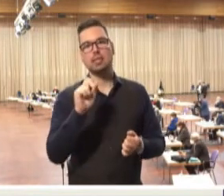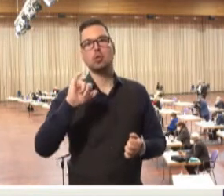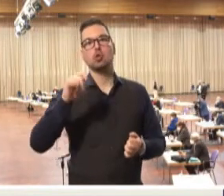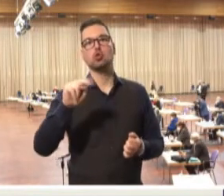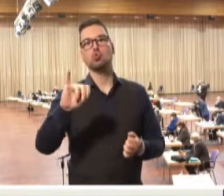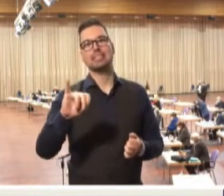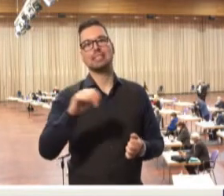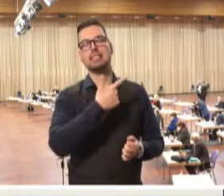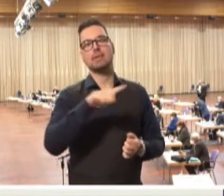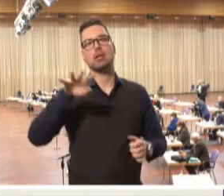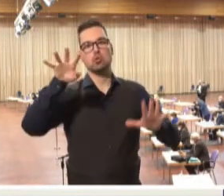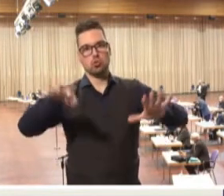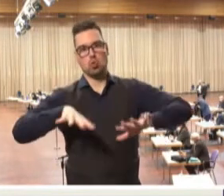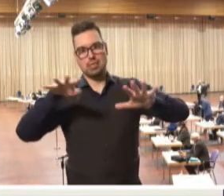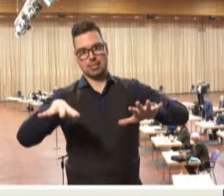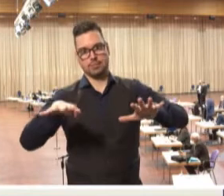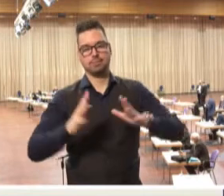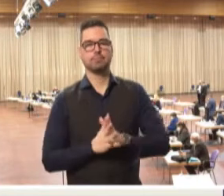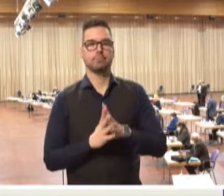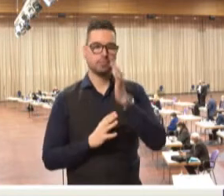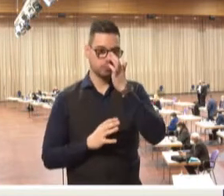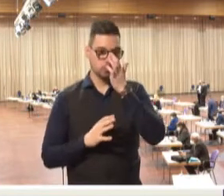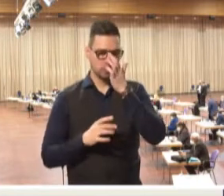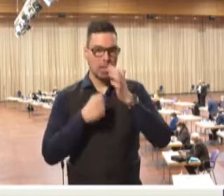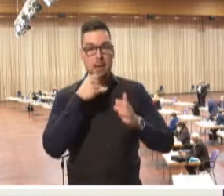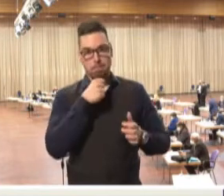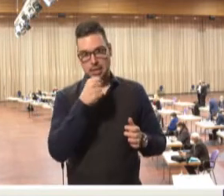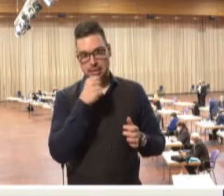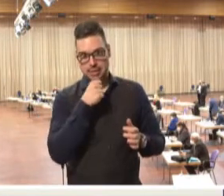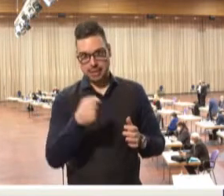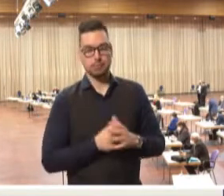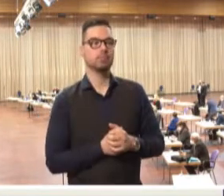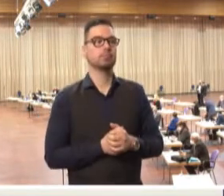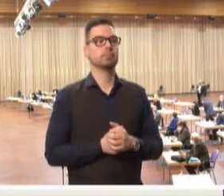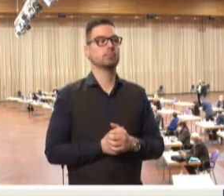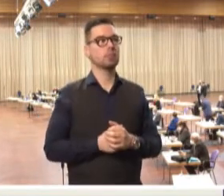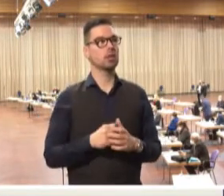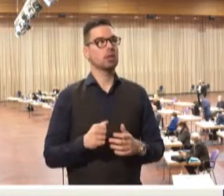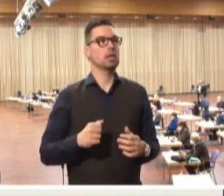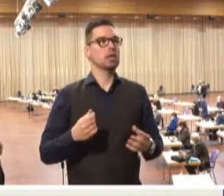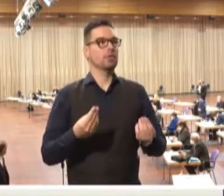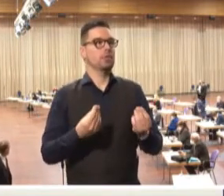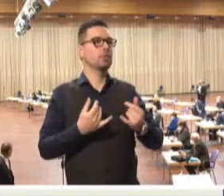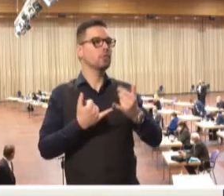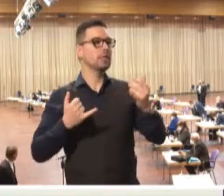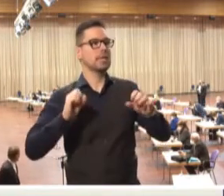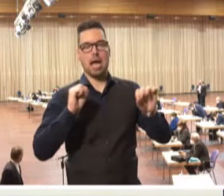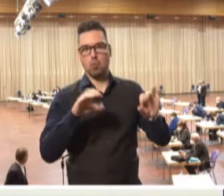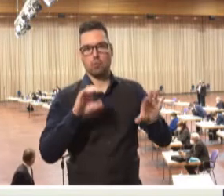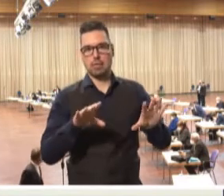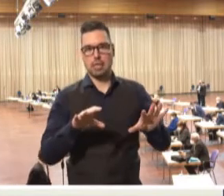Juni 2019 wurde von den Medien insbesondere die Art und Weise der Aufklärung